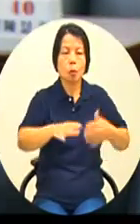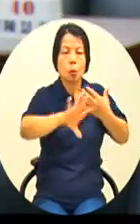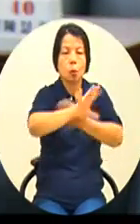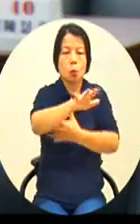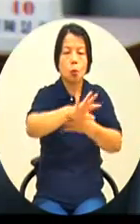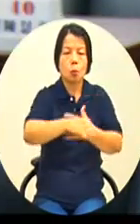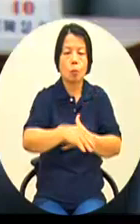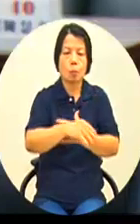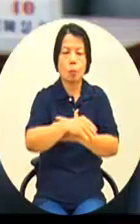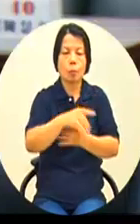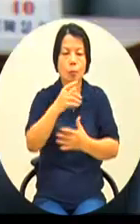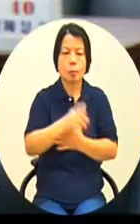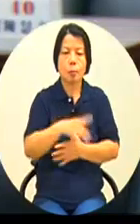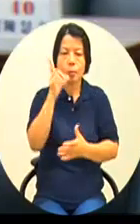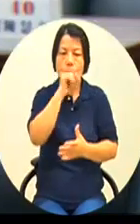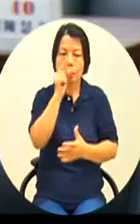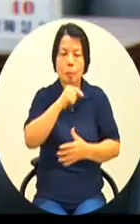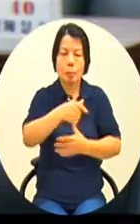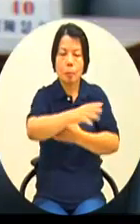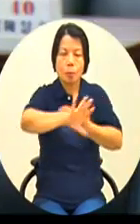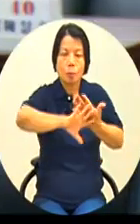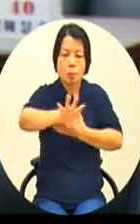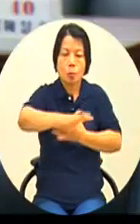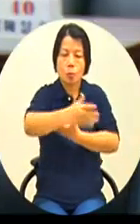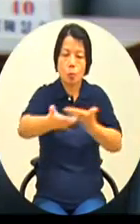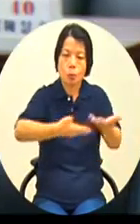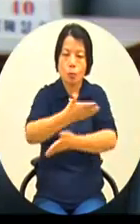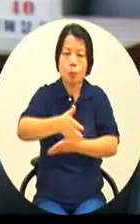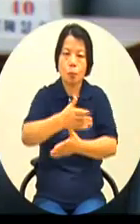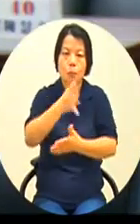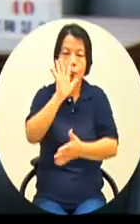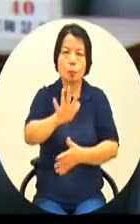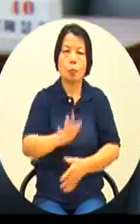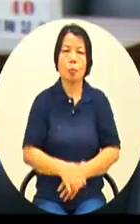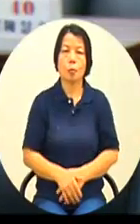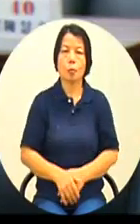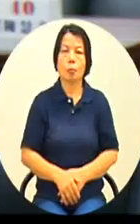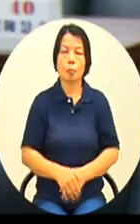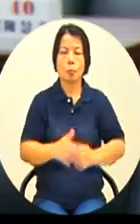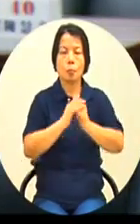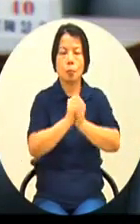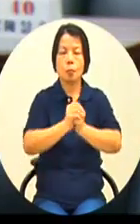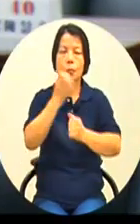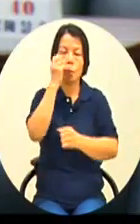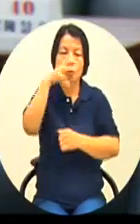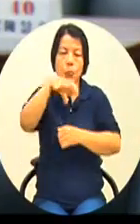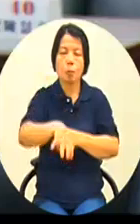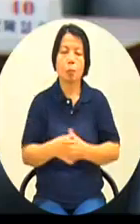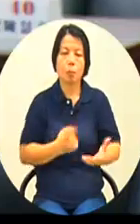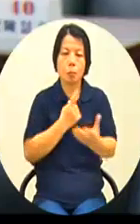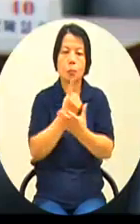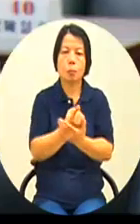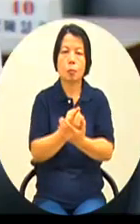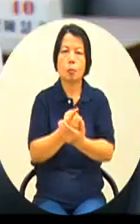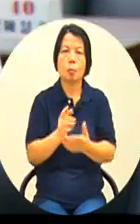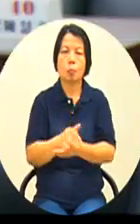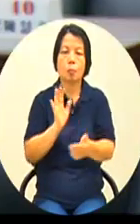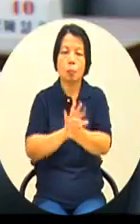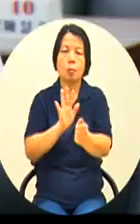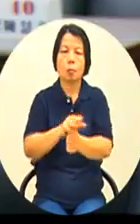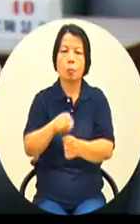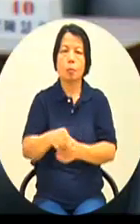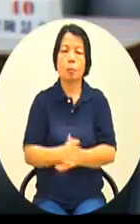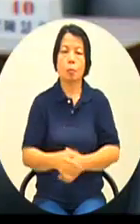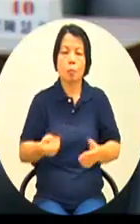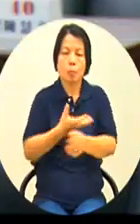流、观光，最起码。要拜托观光局者来介入保护，予观